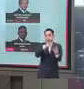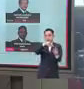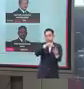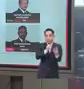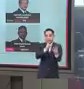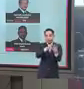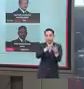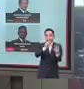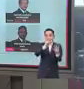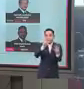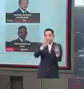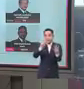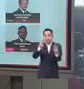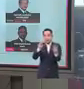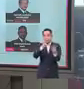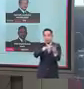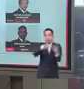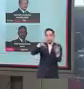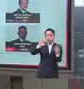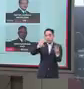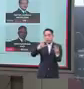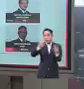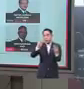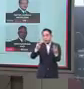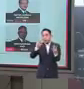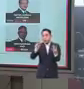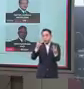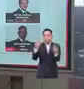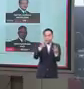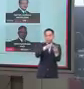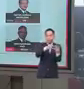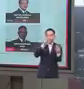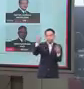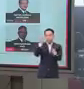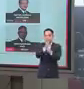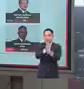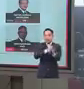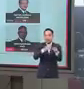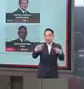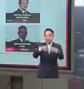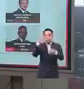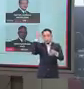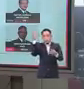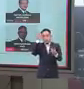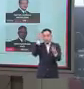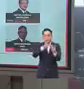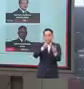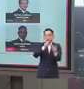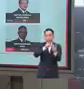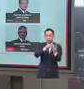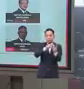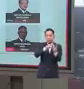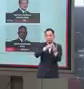Nasrudin pejuang juga masih meletakkan calonnya pada korupsi Padang serai walaupun menerima